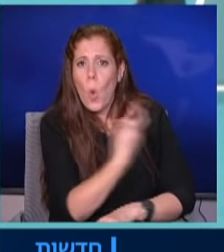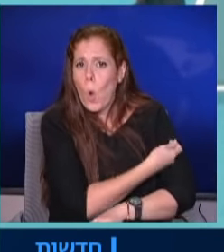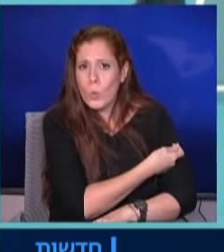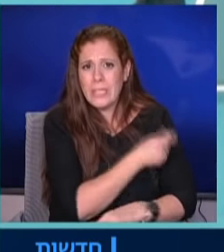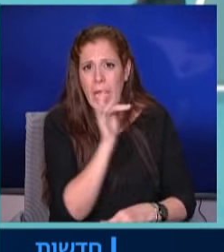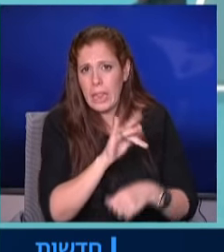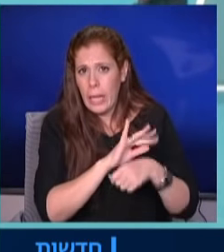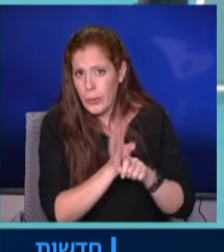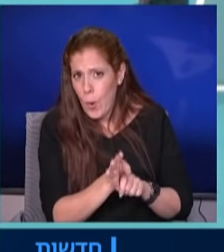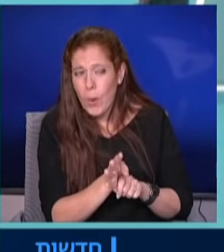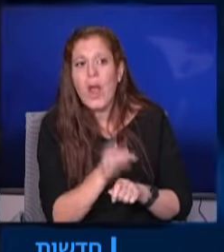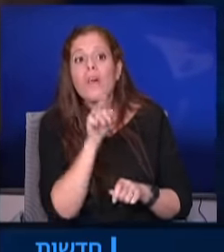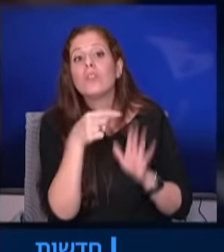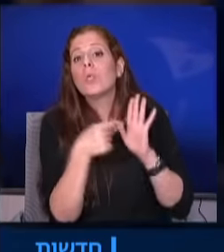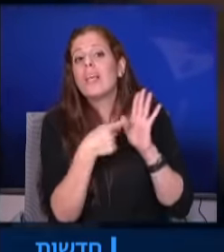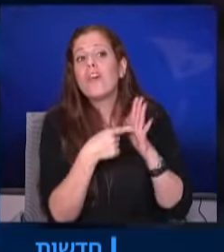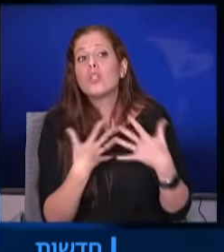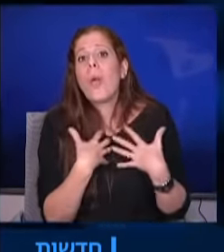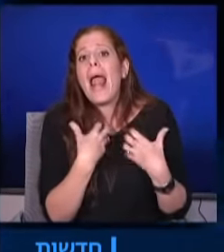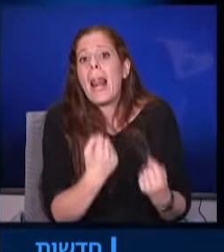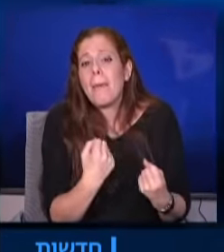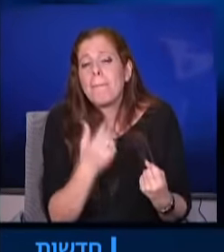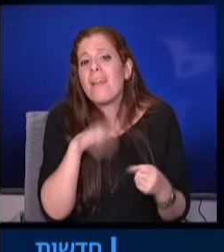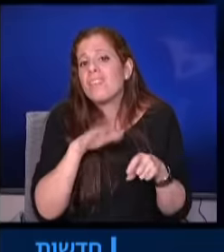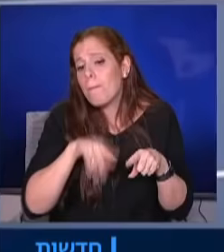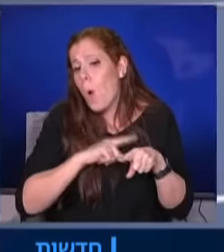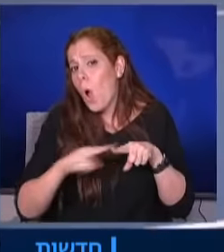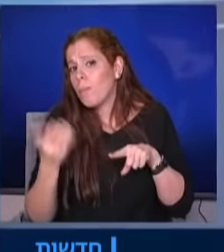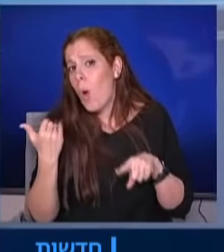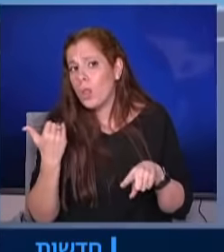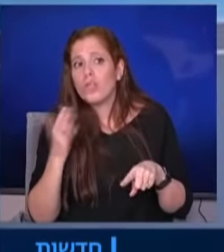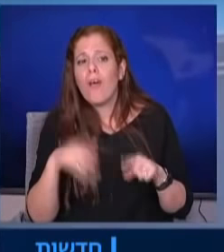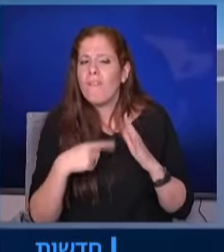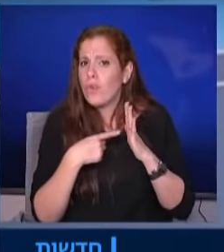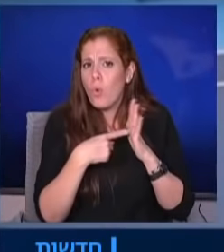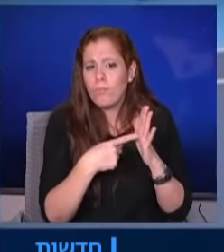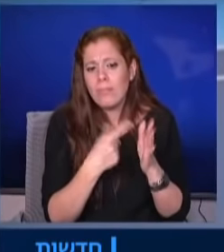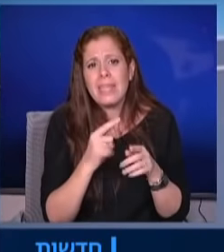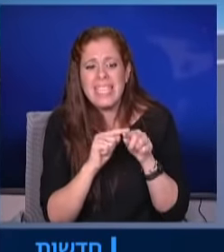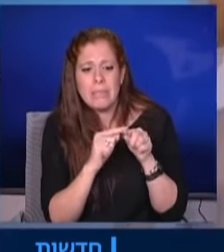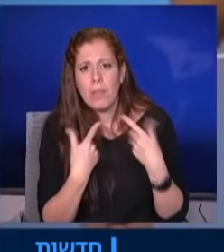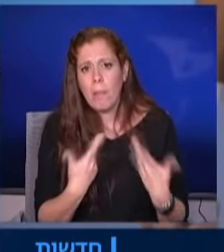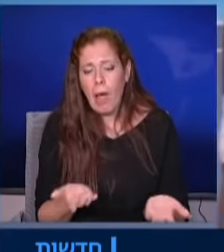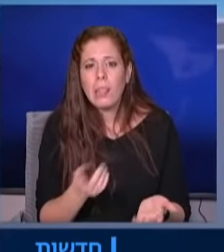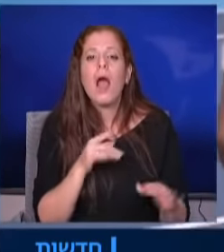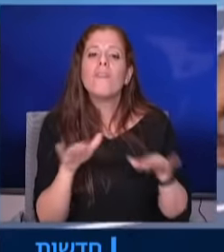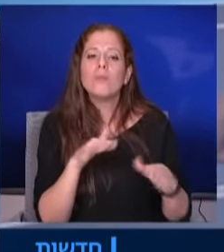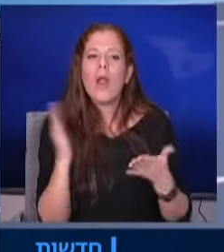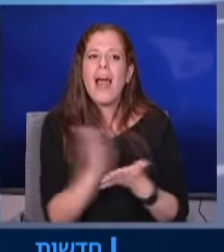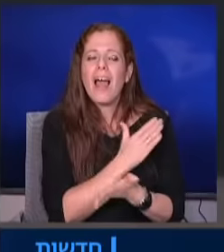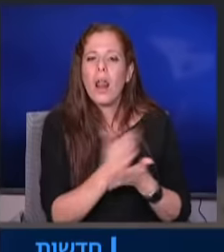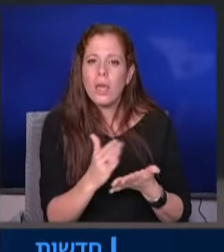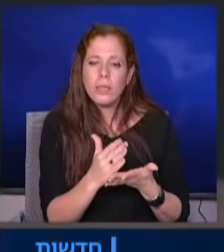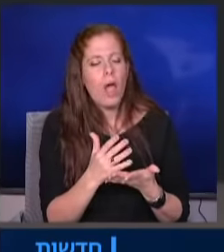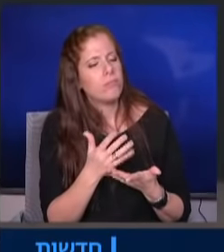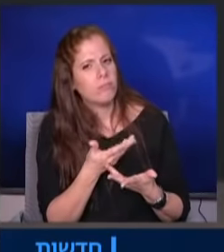קורונה. וזאת כיוון שהחלים מהנגיף לפני פחות מחודש ואף לא הראה תסמינים. אלא שהממשלה החליטה לנקוט בגישה מחמירה